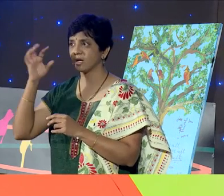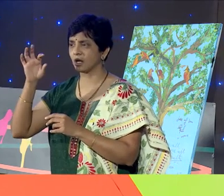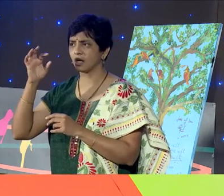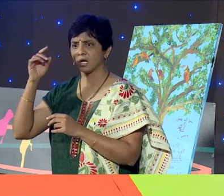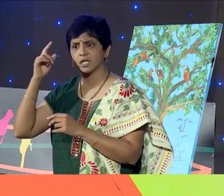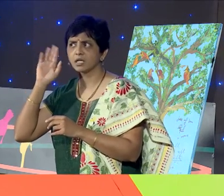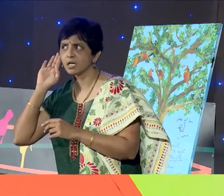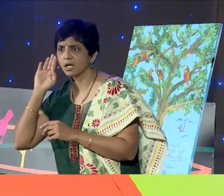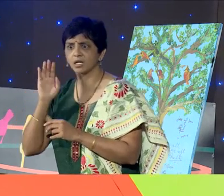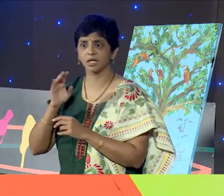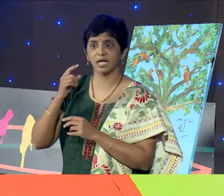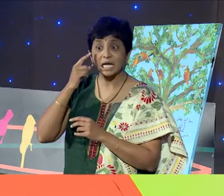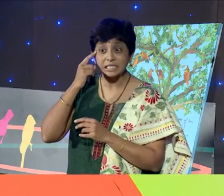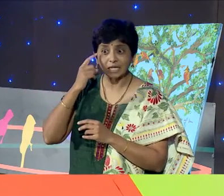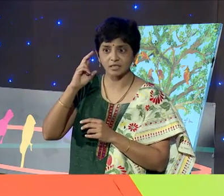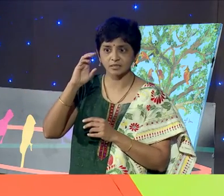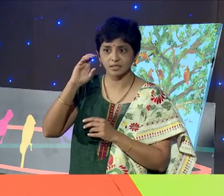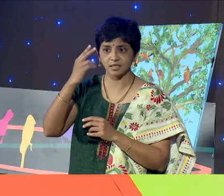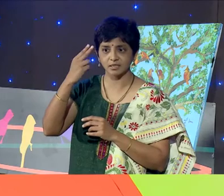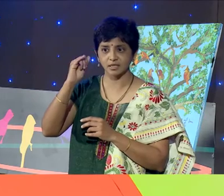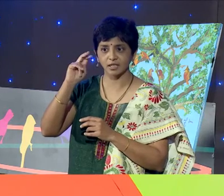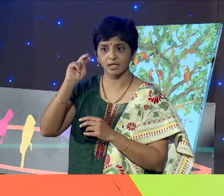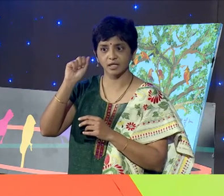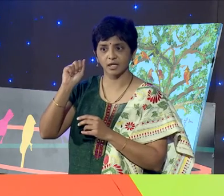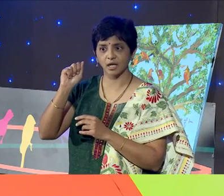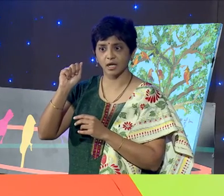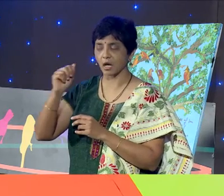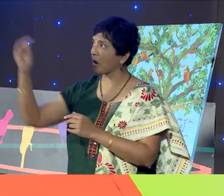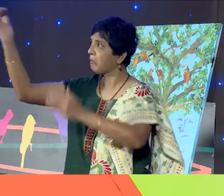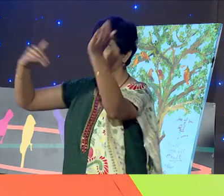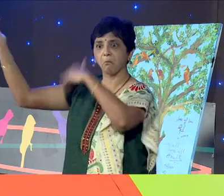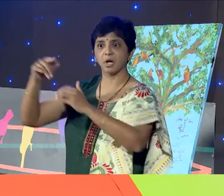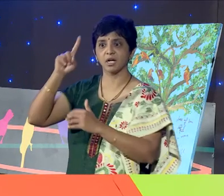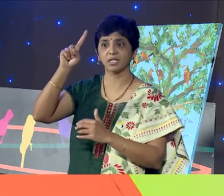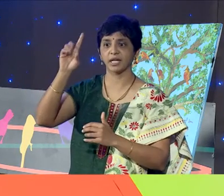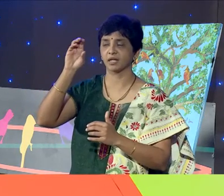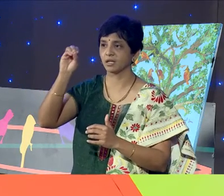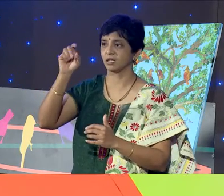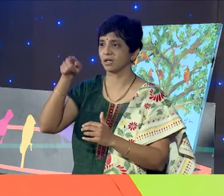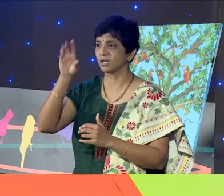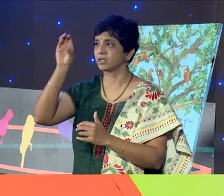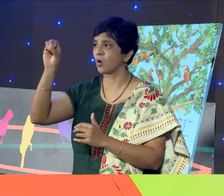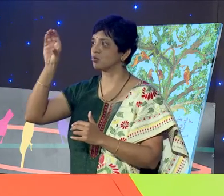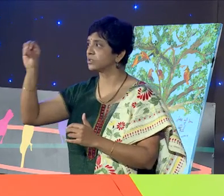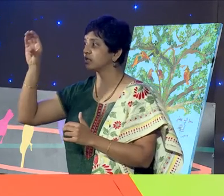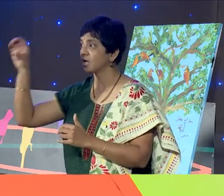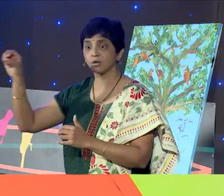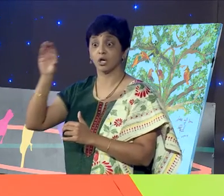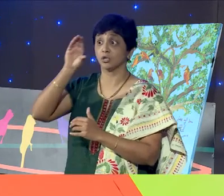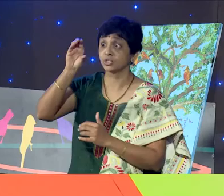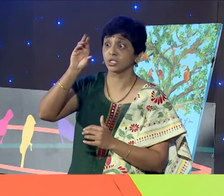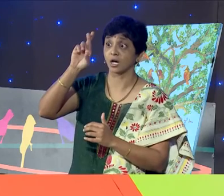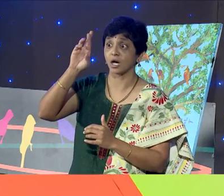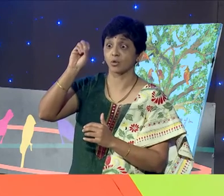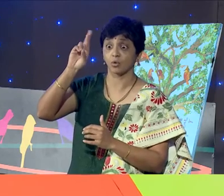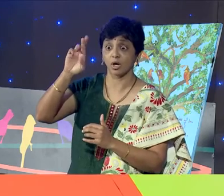के बारे में रहा तो चाइना, बस चाइना की कैंडल का R&D करो और आगे बढ़ो। अब तो ऐसा हाल है कि वो डेंगू के मच्छर